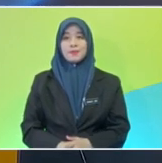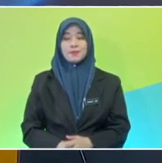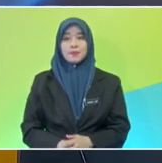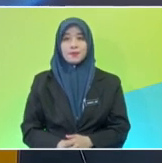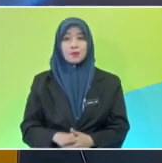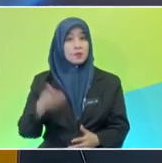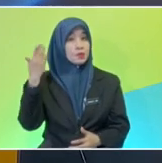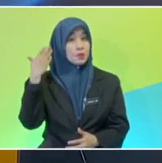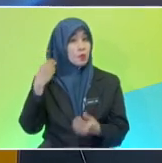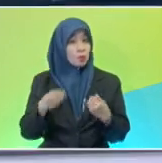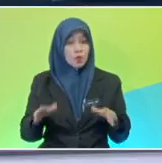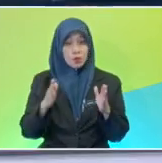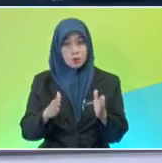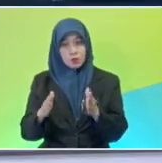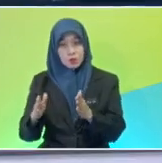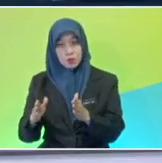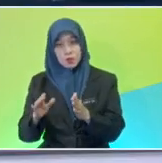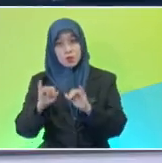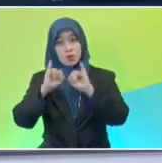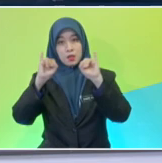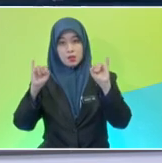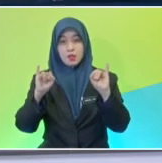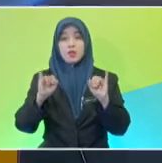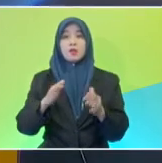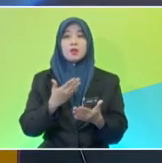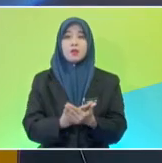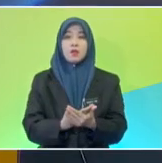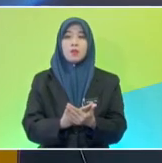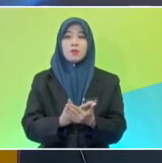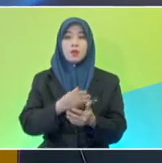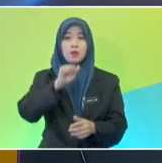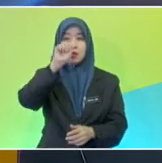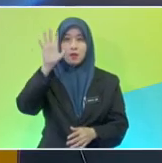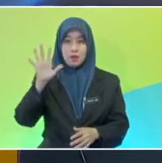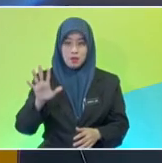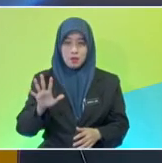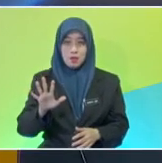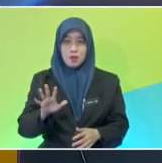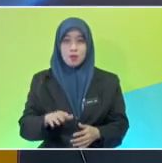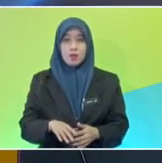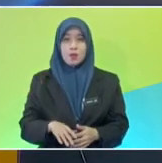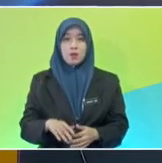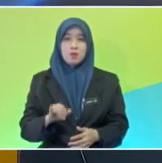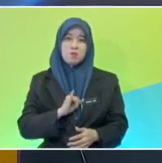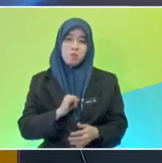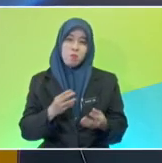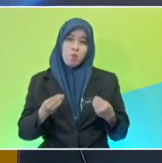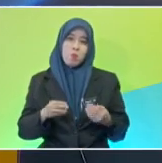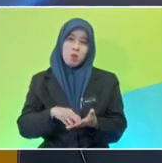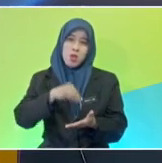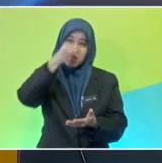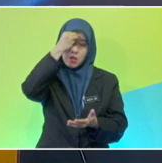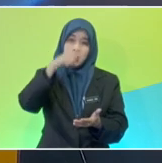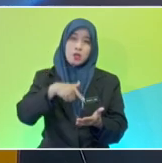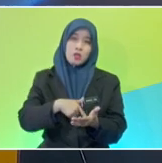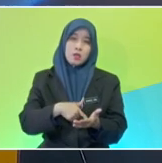Jadi kita dah susun dah Isnin sehingga Ahad. Hari Ahad. Baik cikgu. Cikgu, saya nak belajar lagi cikgu. Tapi itulah,